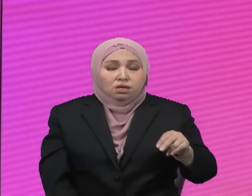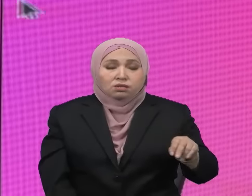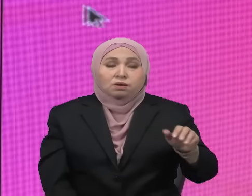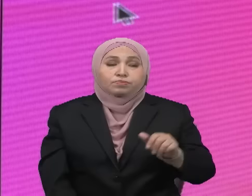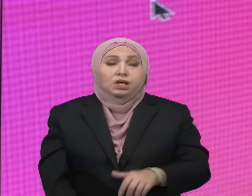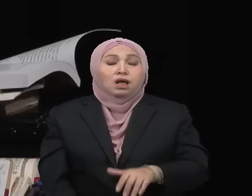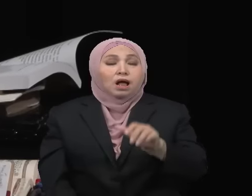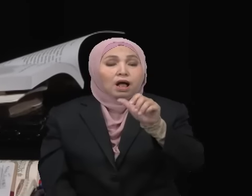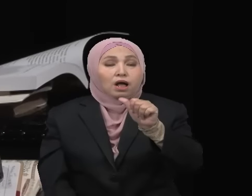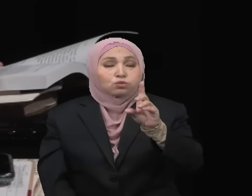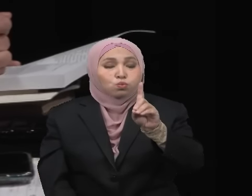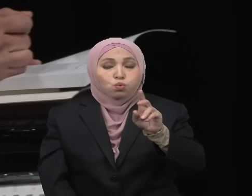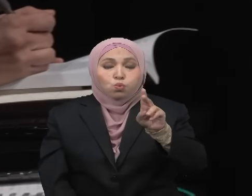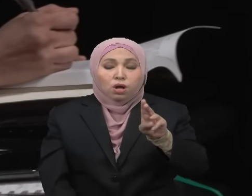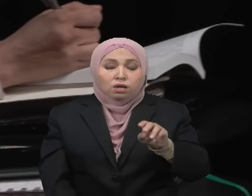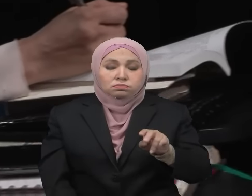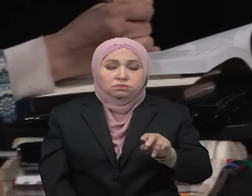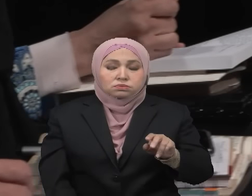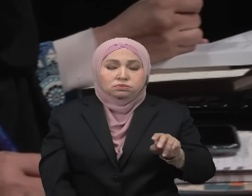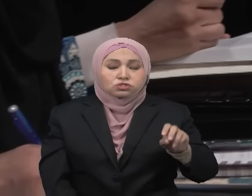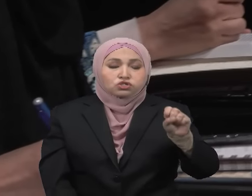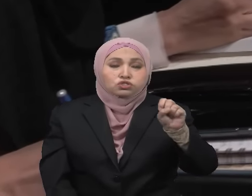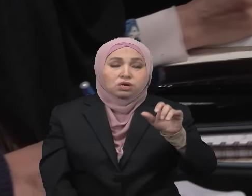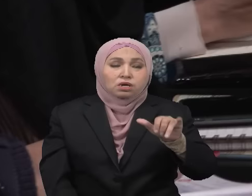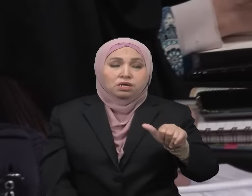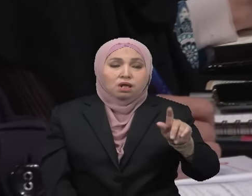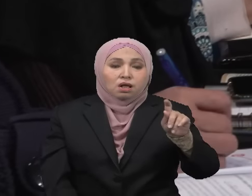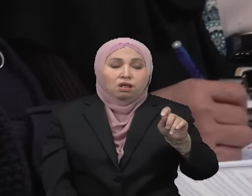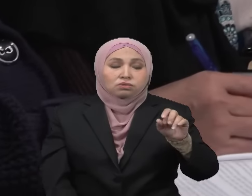syayatin. Aduwa